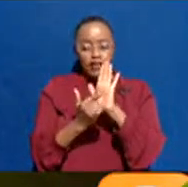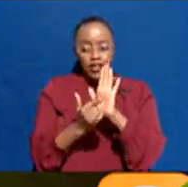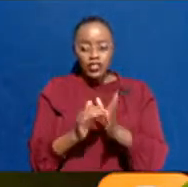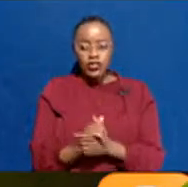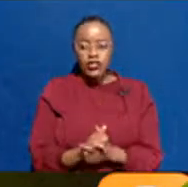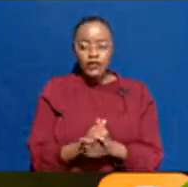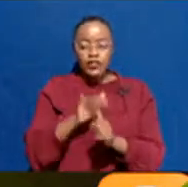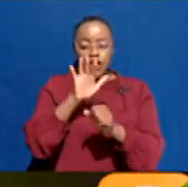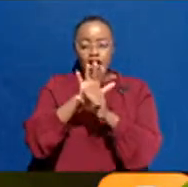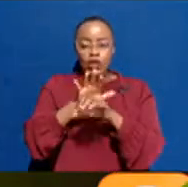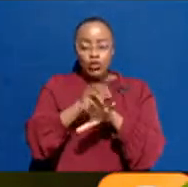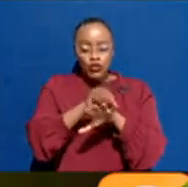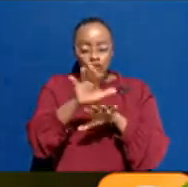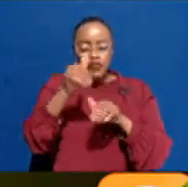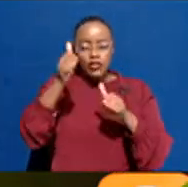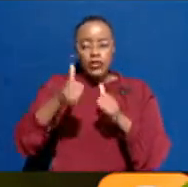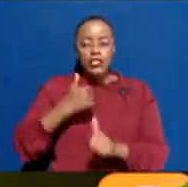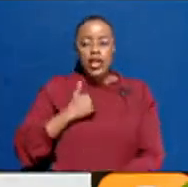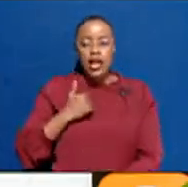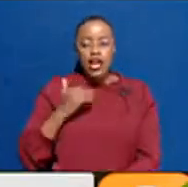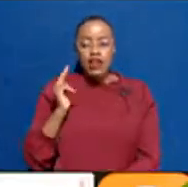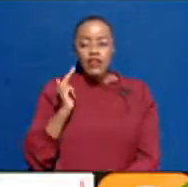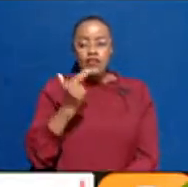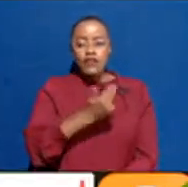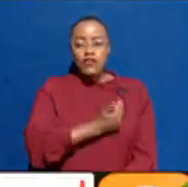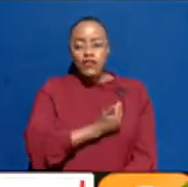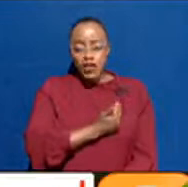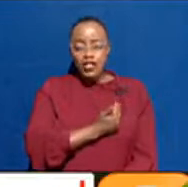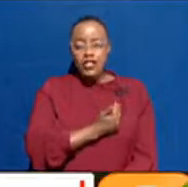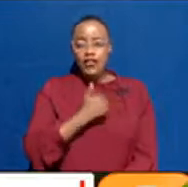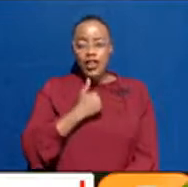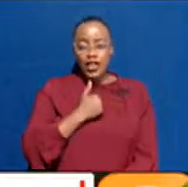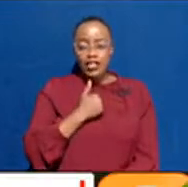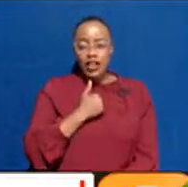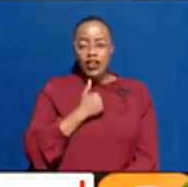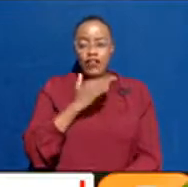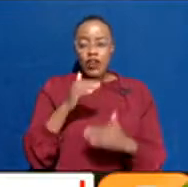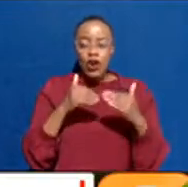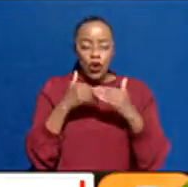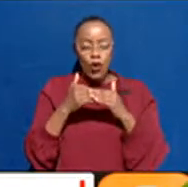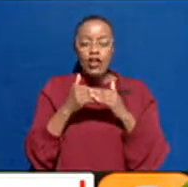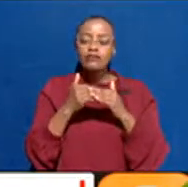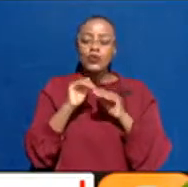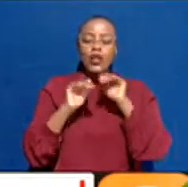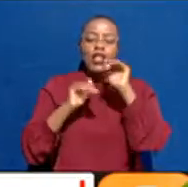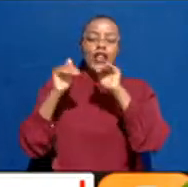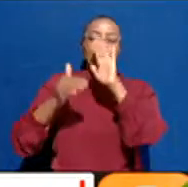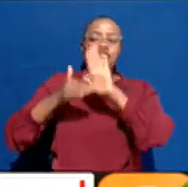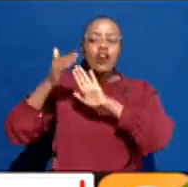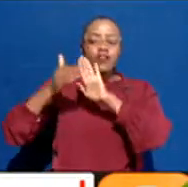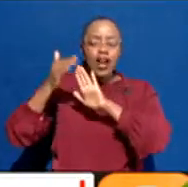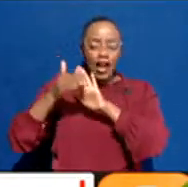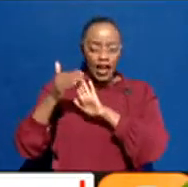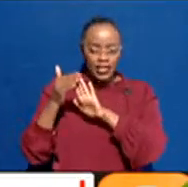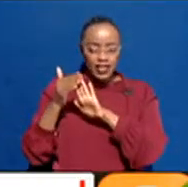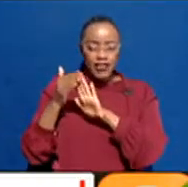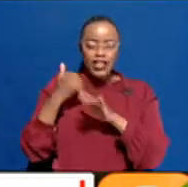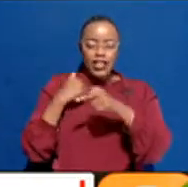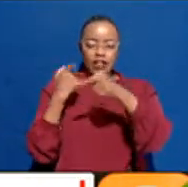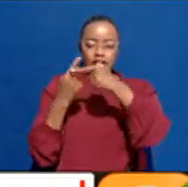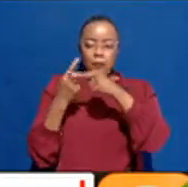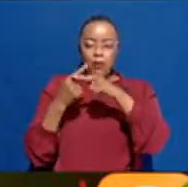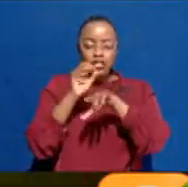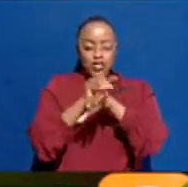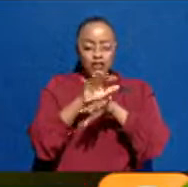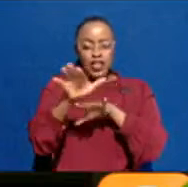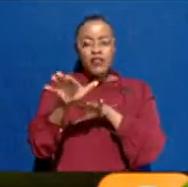of the influence he has had on us, I believe that we are all going to try very hard to have a positive